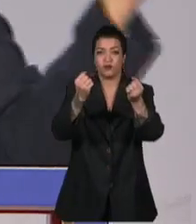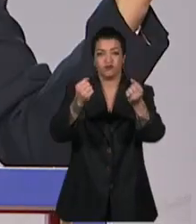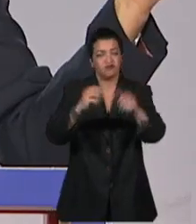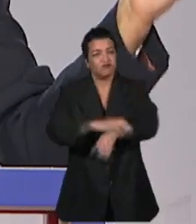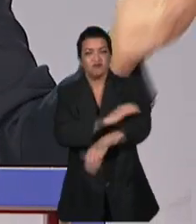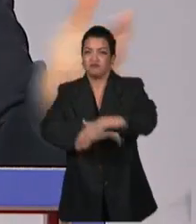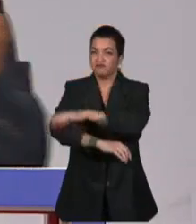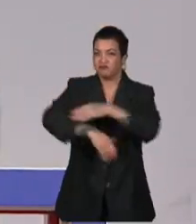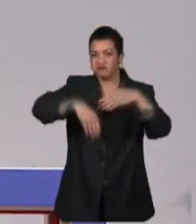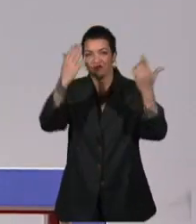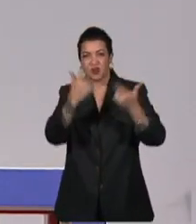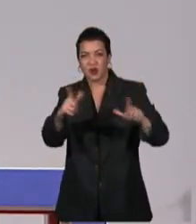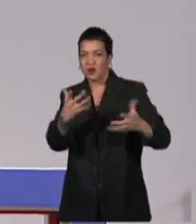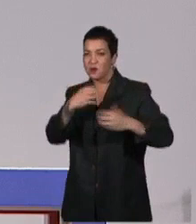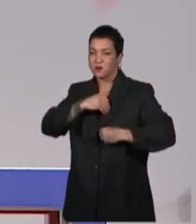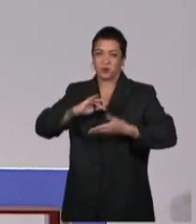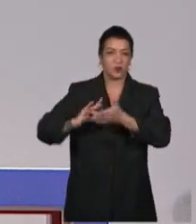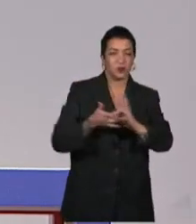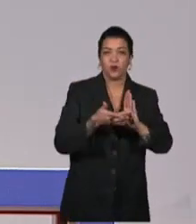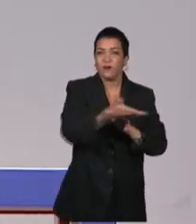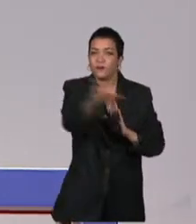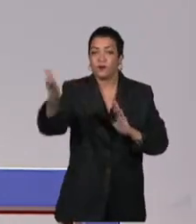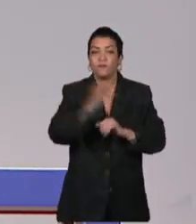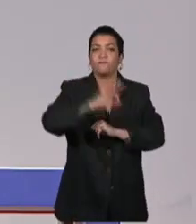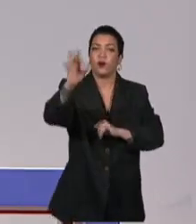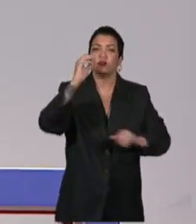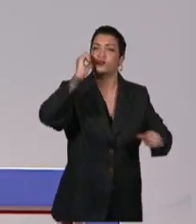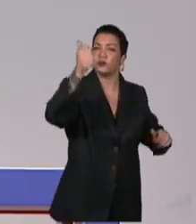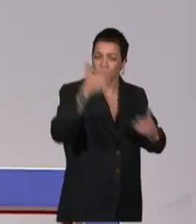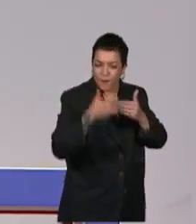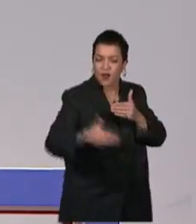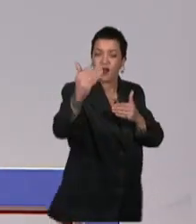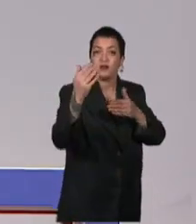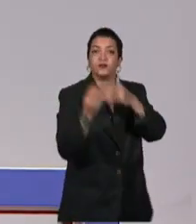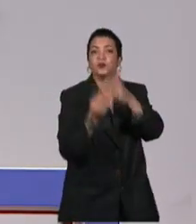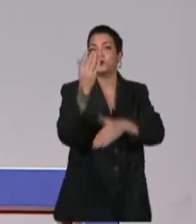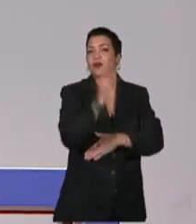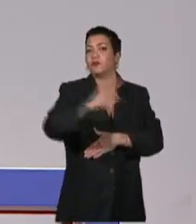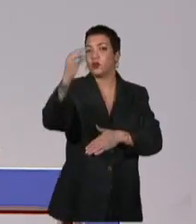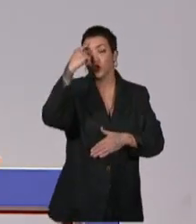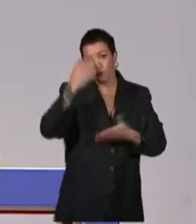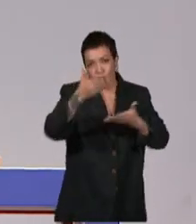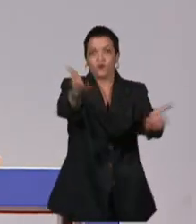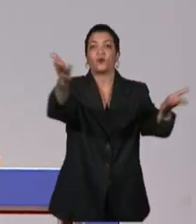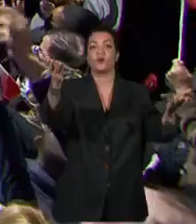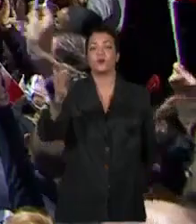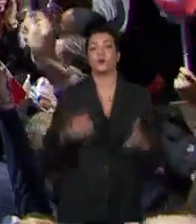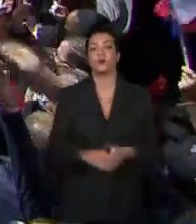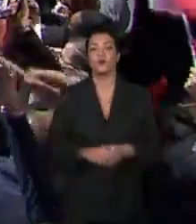les langages. Vous êtes la France de demain. Cette nouvelle France, elle est pour vous.